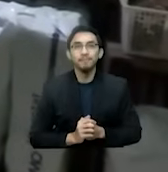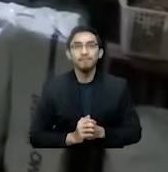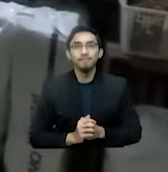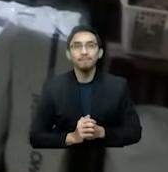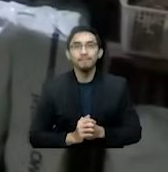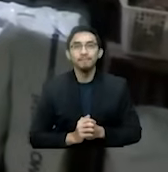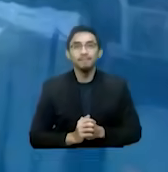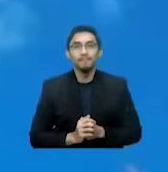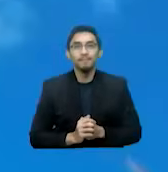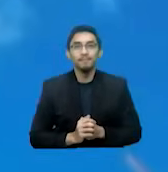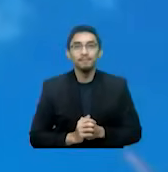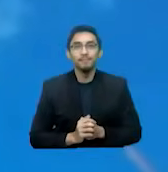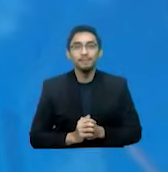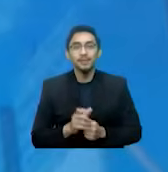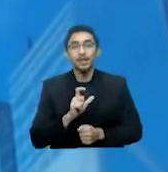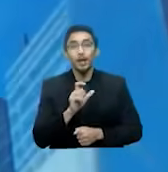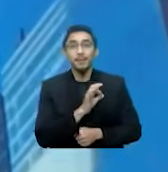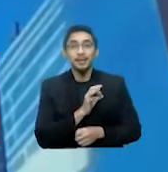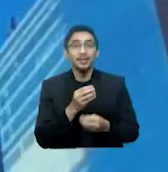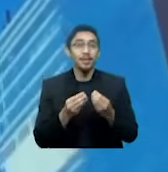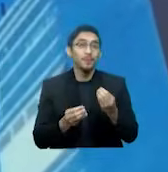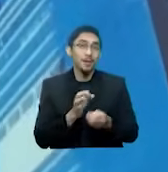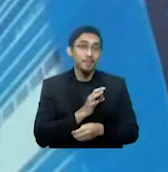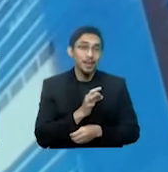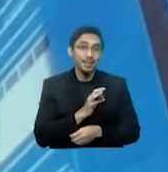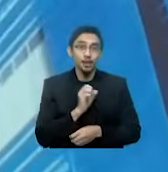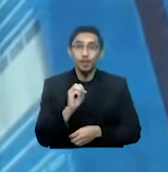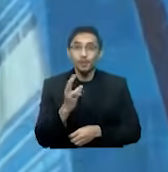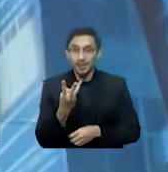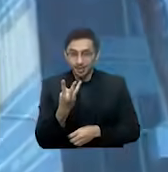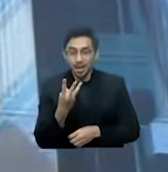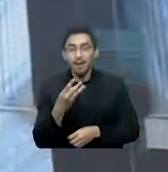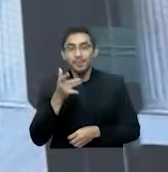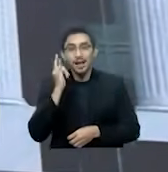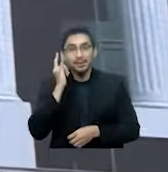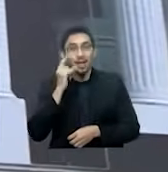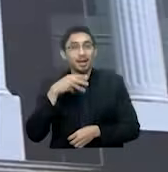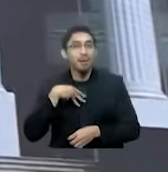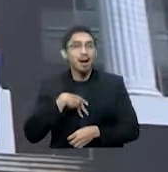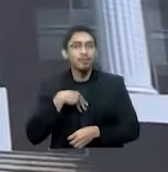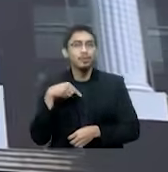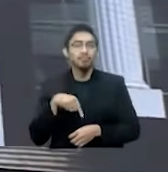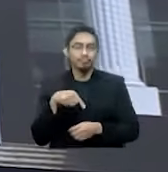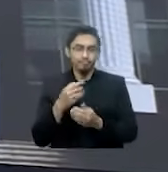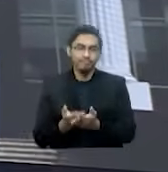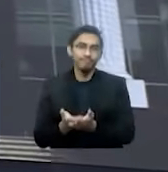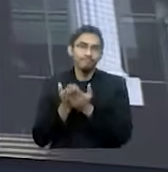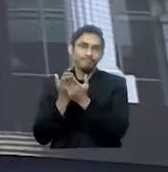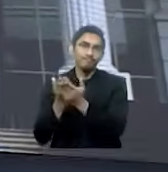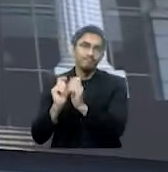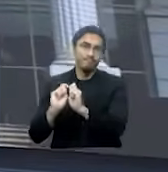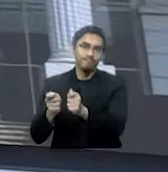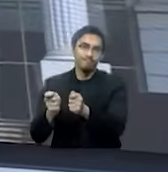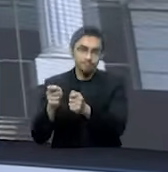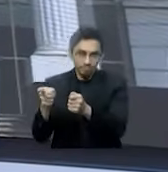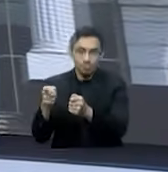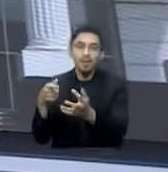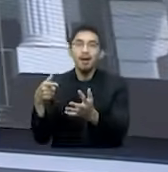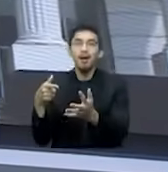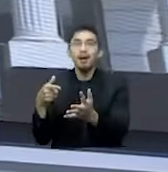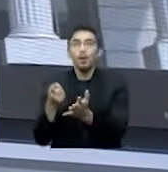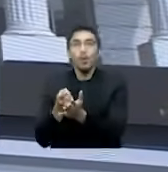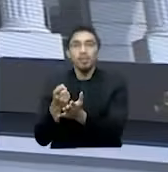melaporkan. Pemirsa, Capres-Cawapres nomor urut 03 Ganjar Mahfud resmi melayangkan gugatan hasil